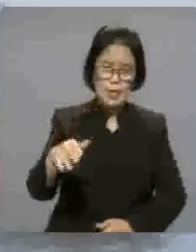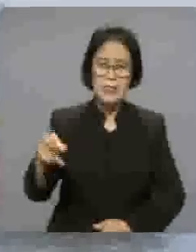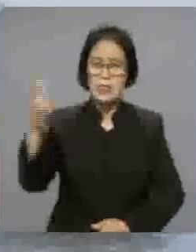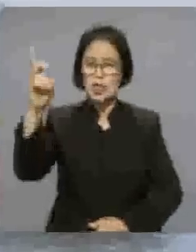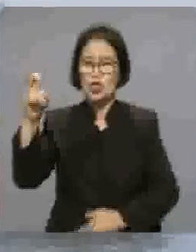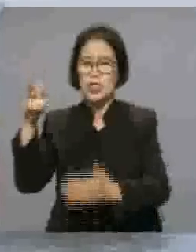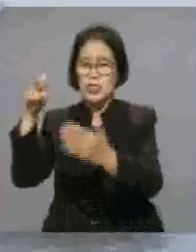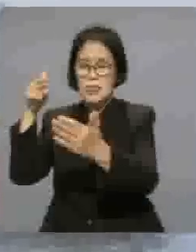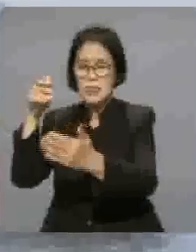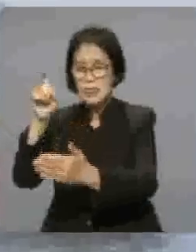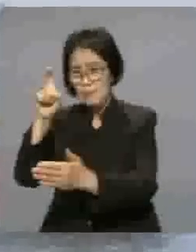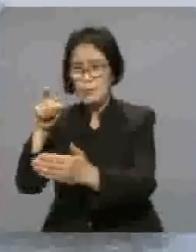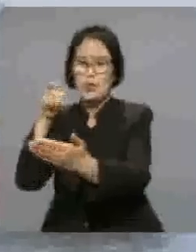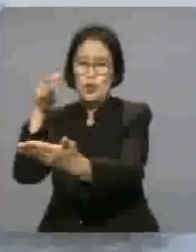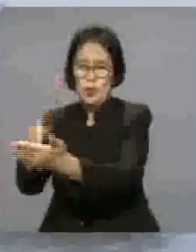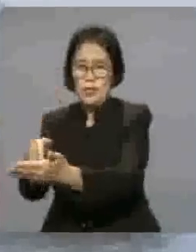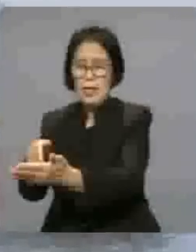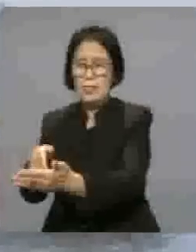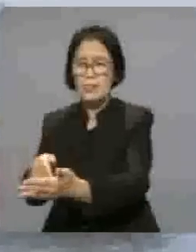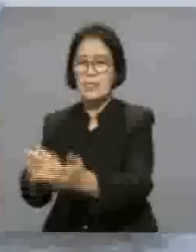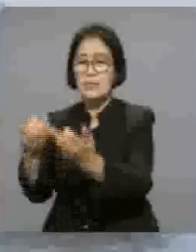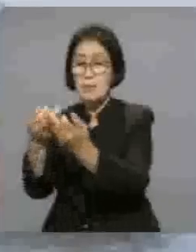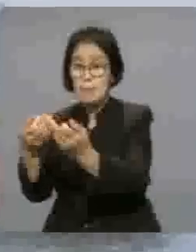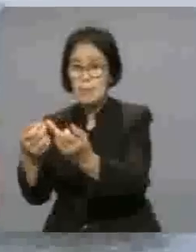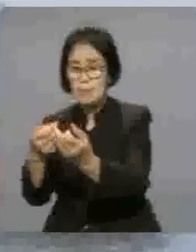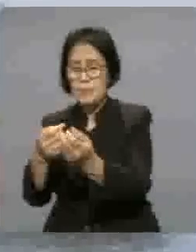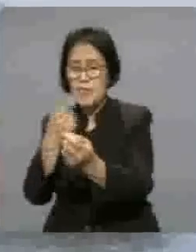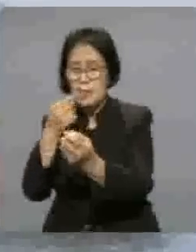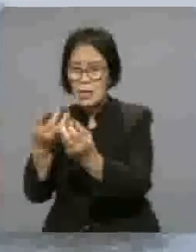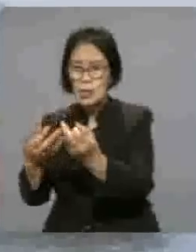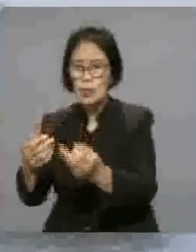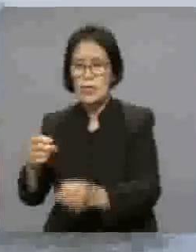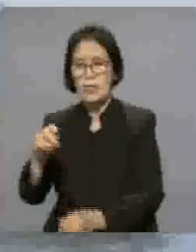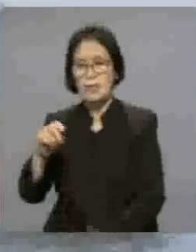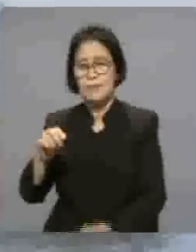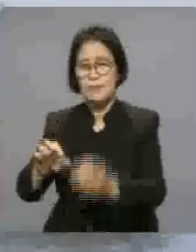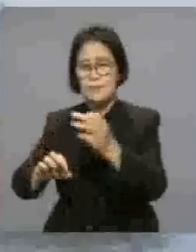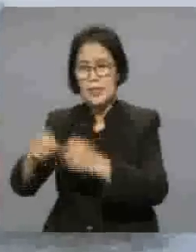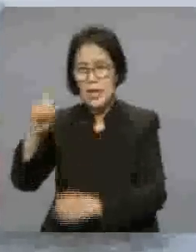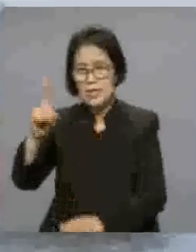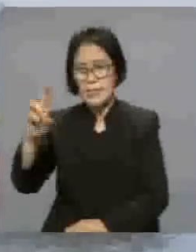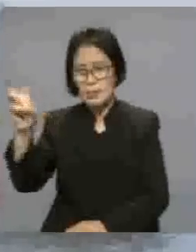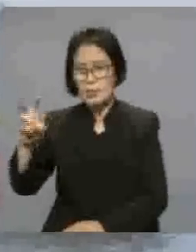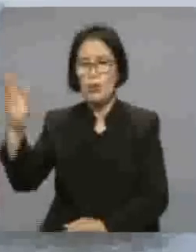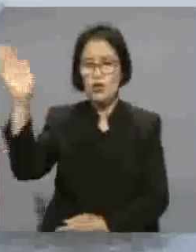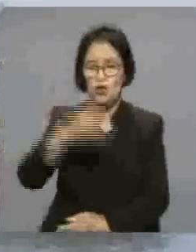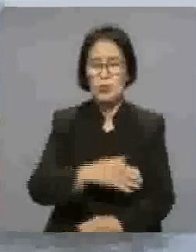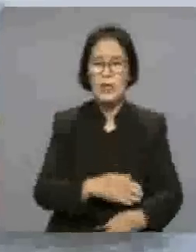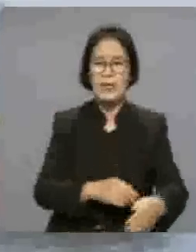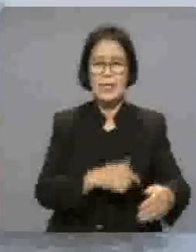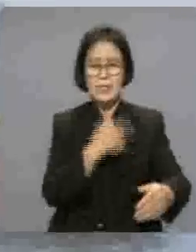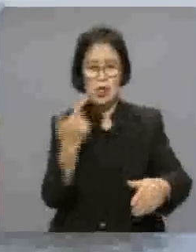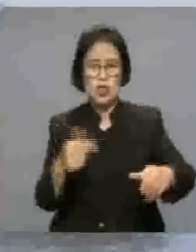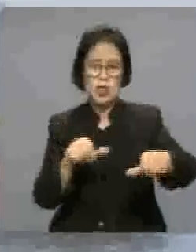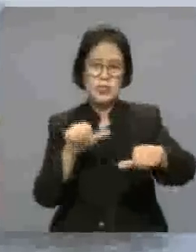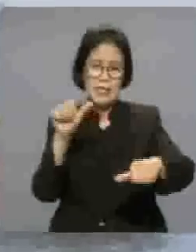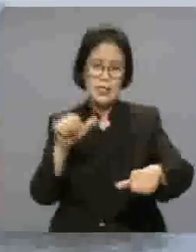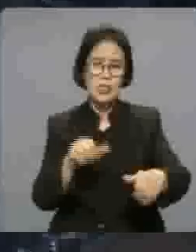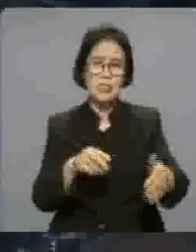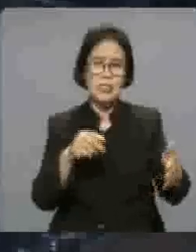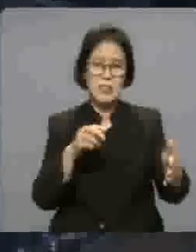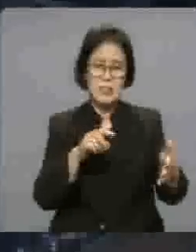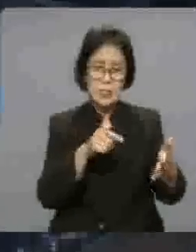10분에 백령도에 도착하고 백령도에서는 오후 1시 30분에 출발해 5시 10분에 인천항에